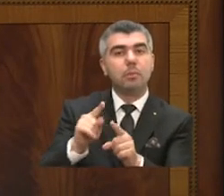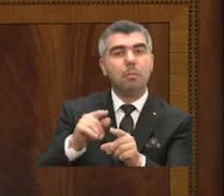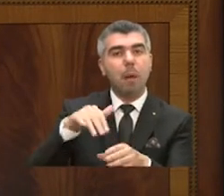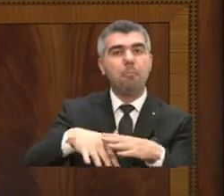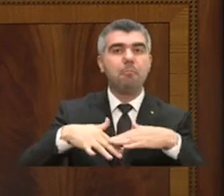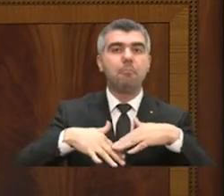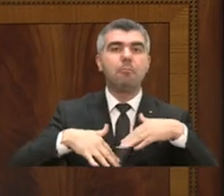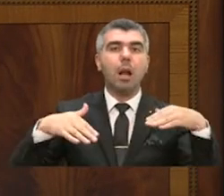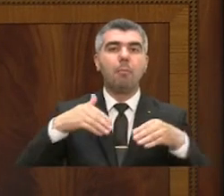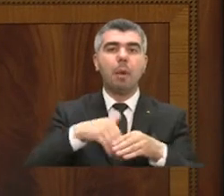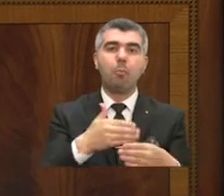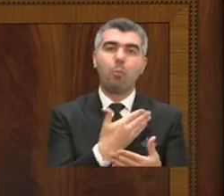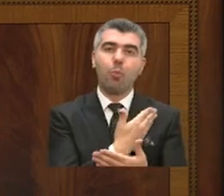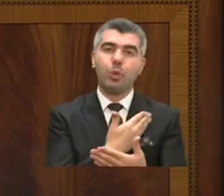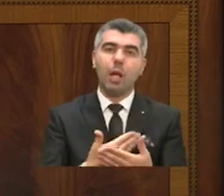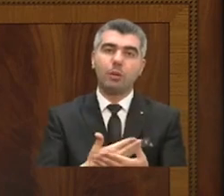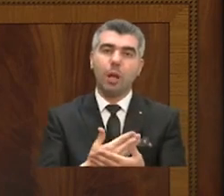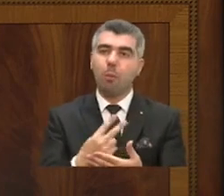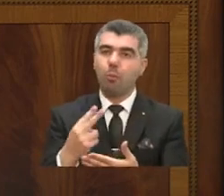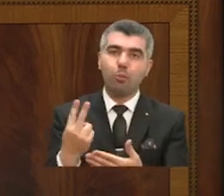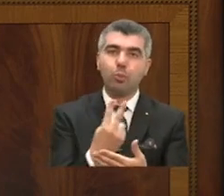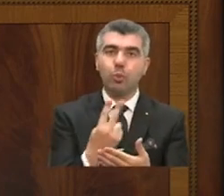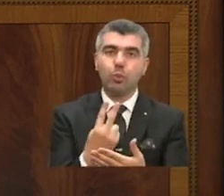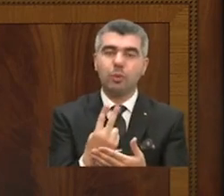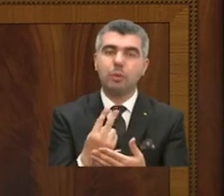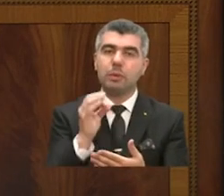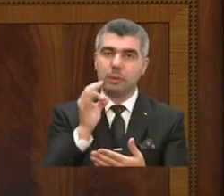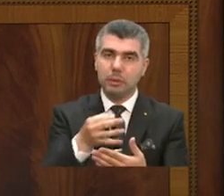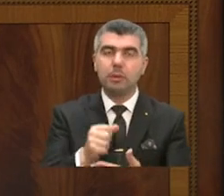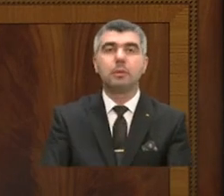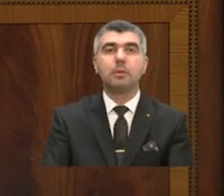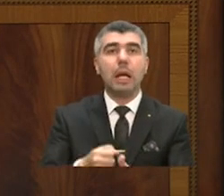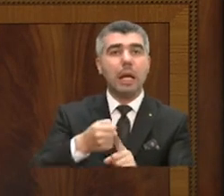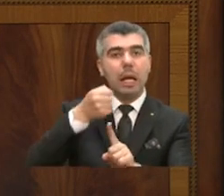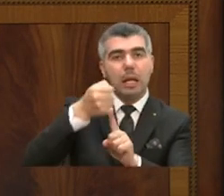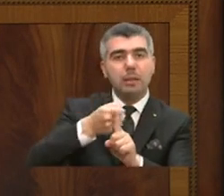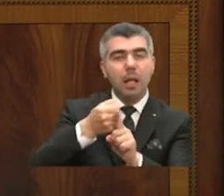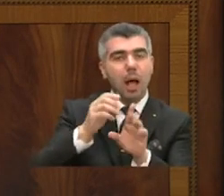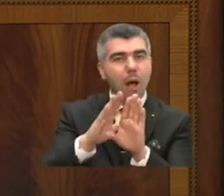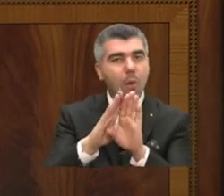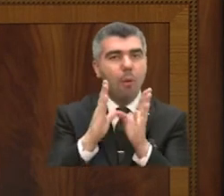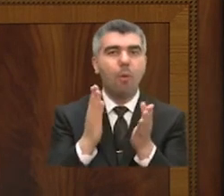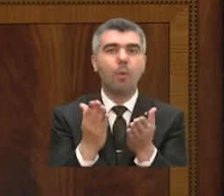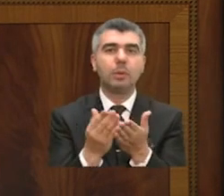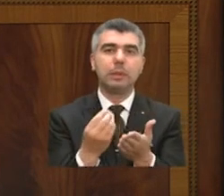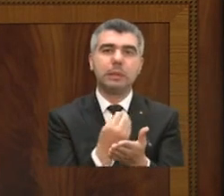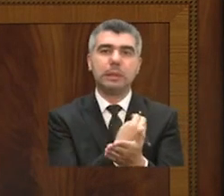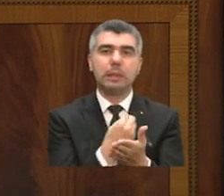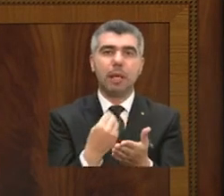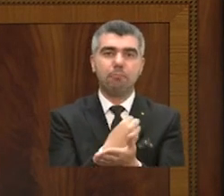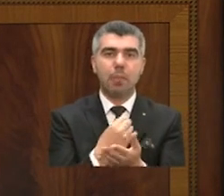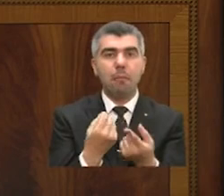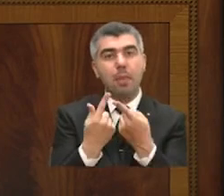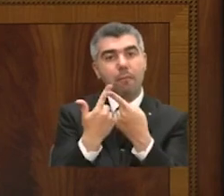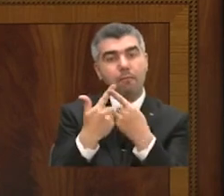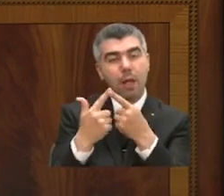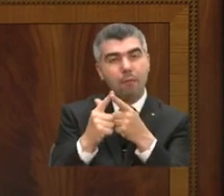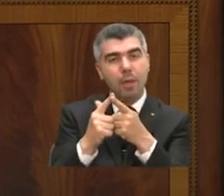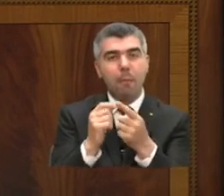البرلمان على بلورة رؤية إصلاحية هيكلية للمنظومة الصحية لتجاوز مظاهر